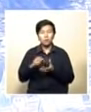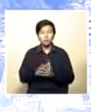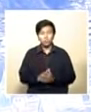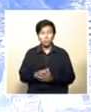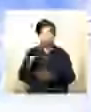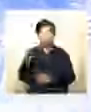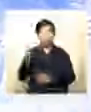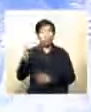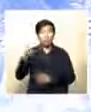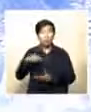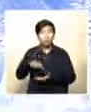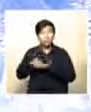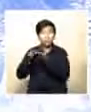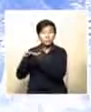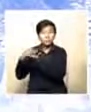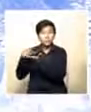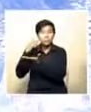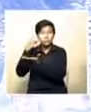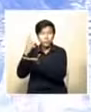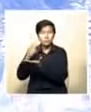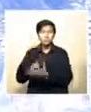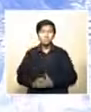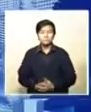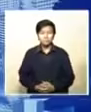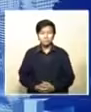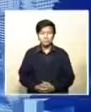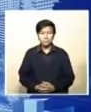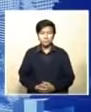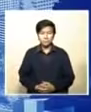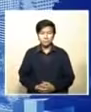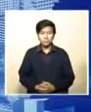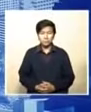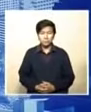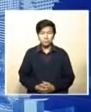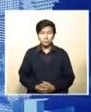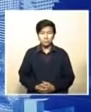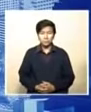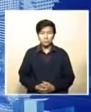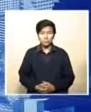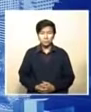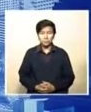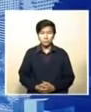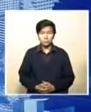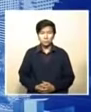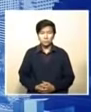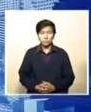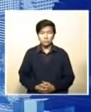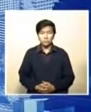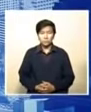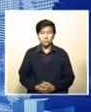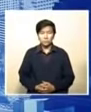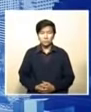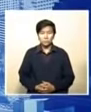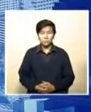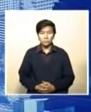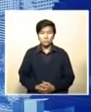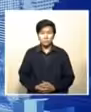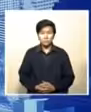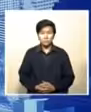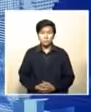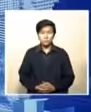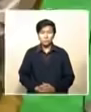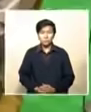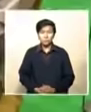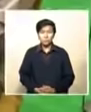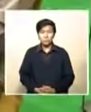ครับก็เป็นการได้สรุปในการประชุมเช้านี้ก็กราบขอบคุณท่านรองนาย